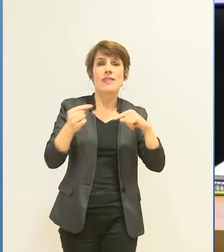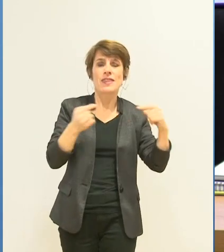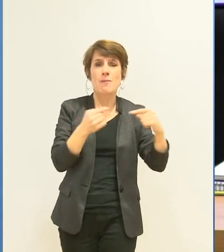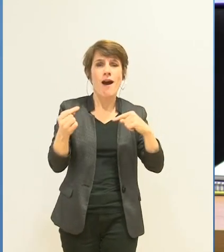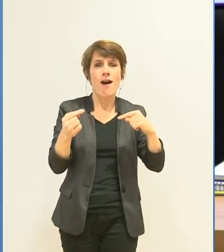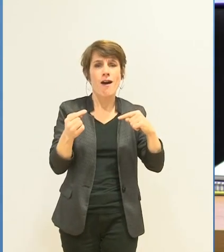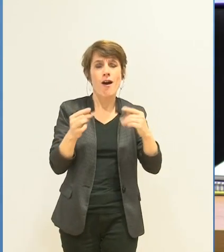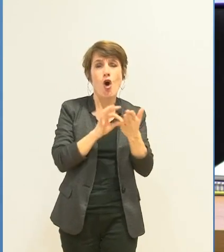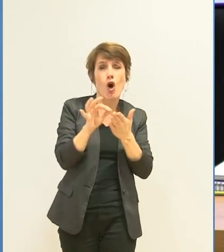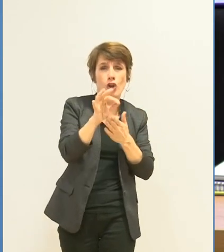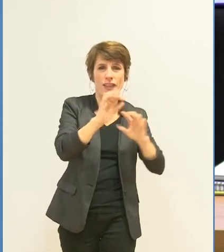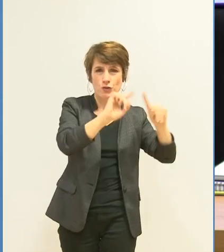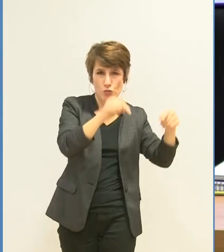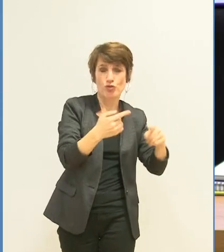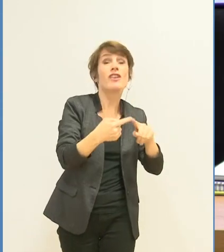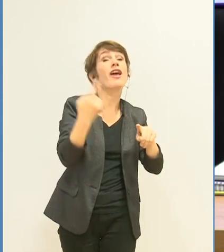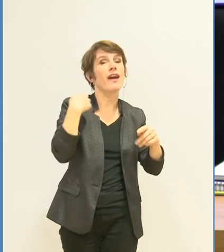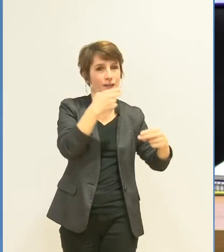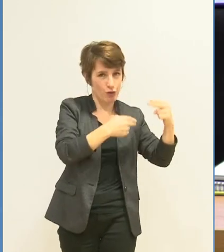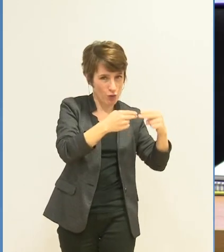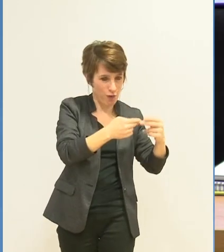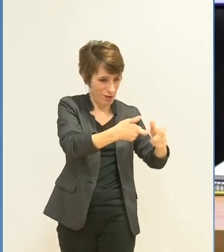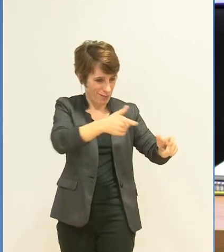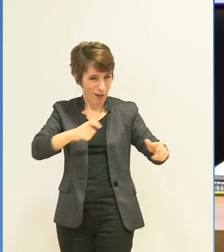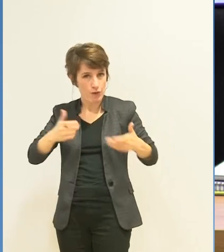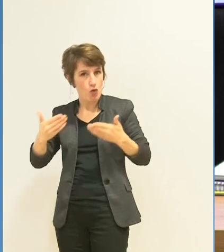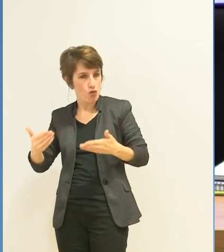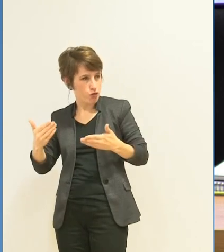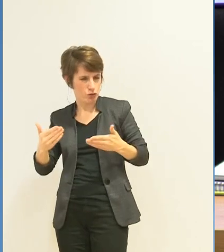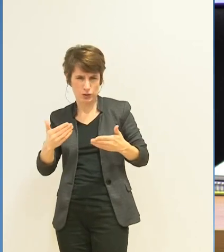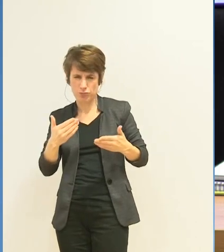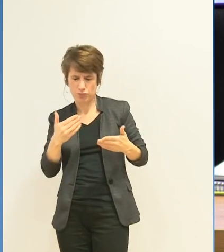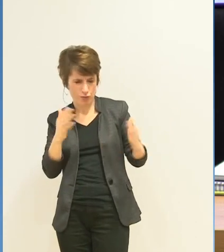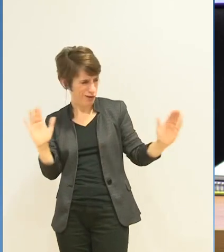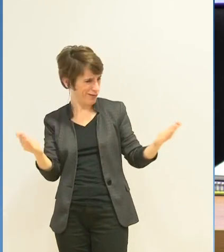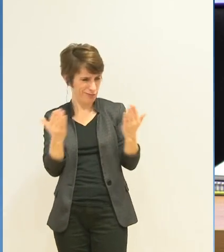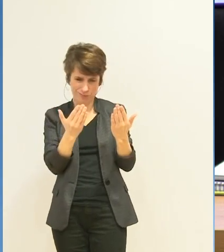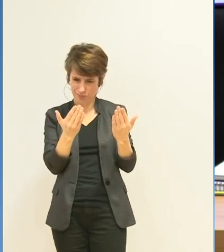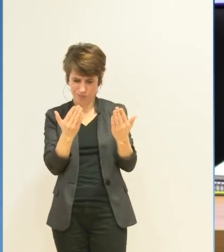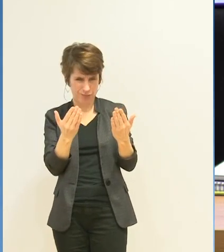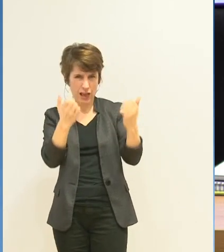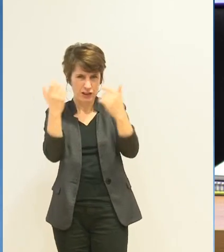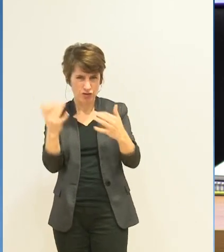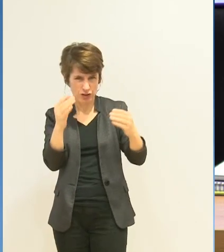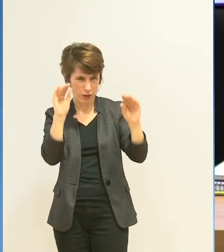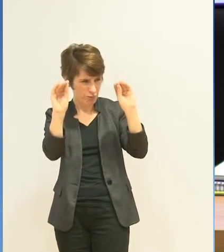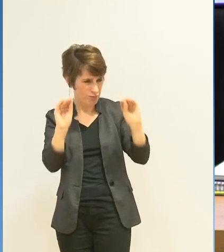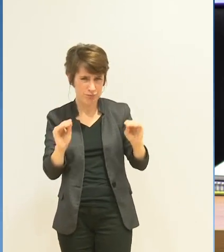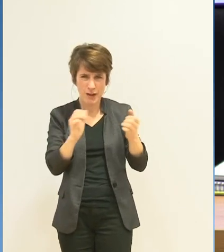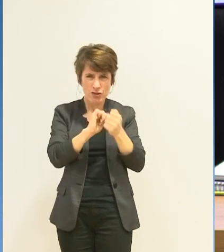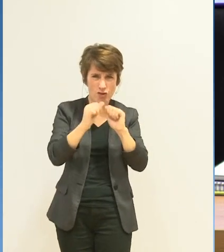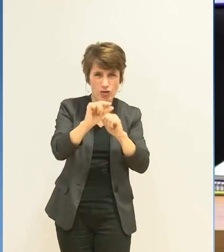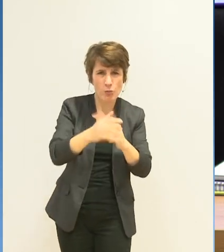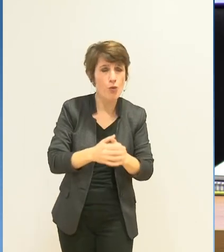paramètres lors du débat d'orientation budgétaire c'est-à-dire il ya quelques semaines je le rappelle vous